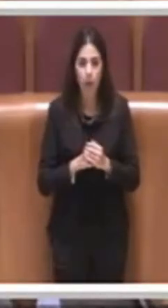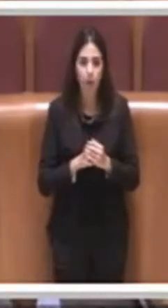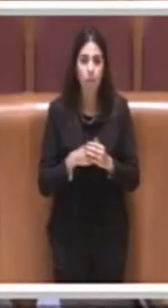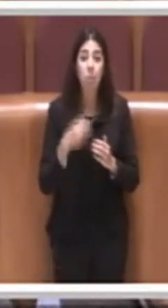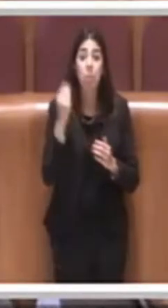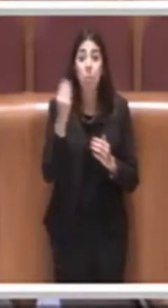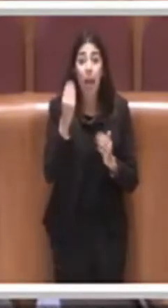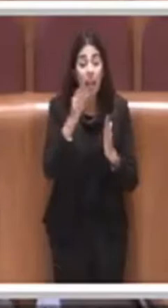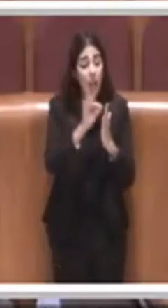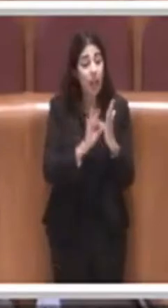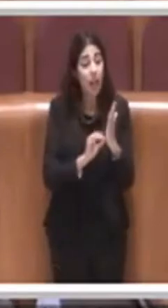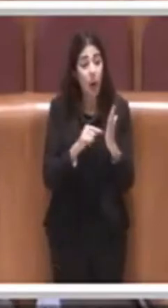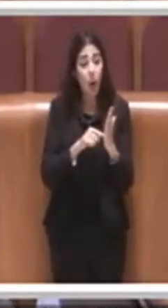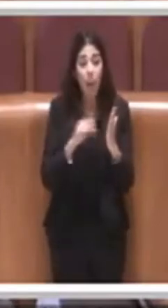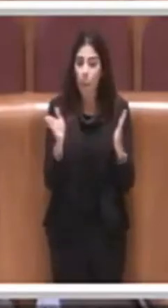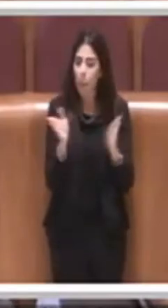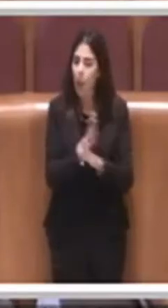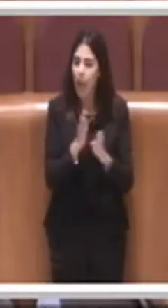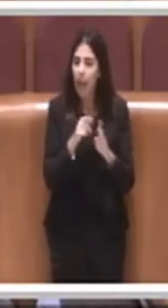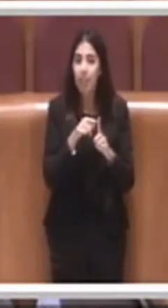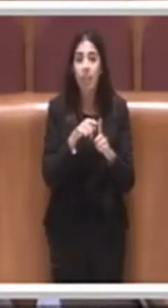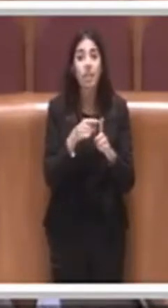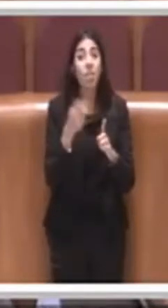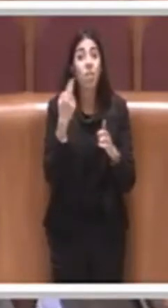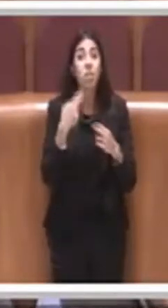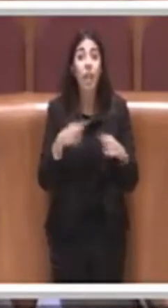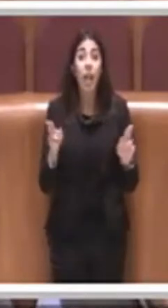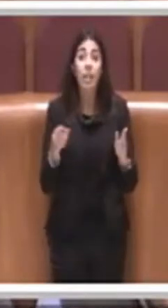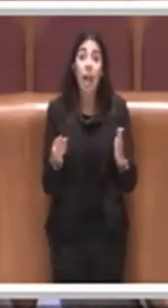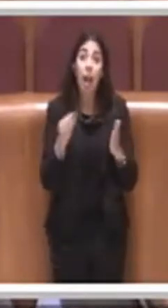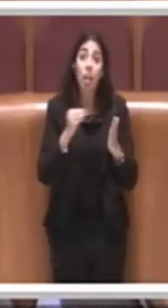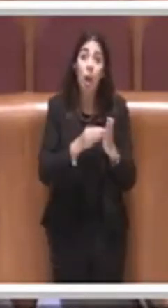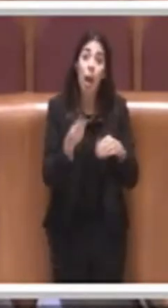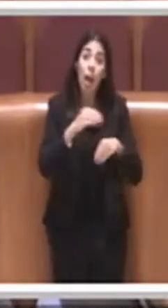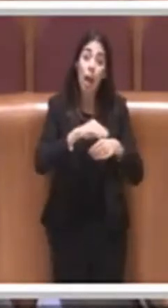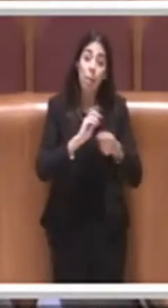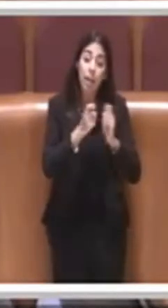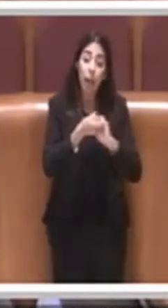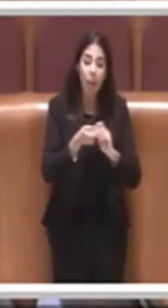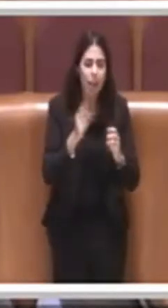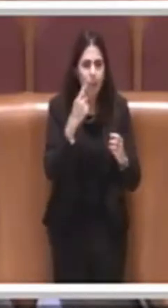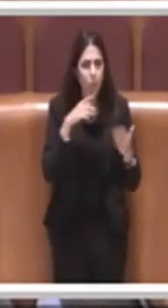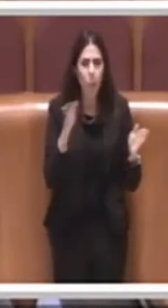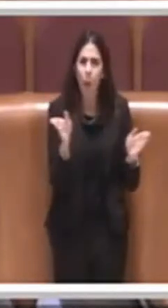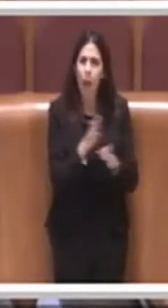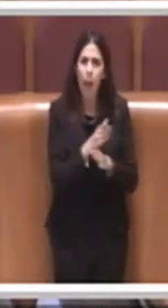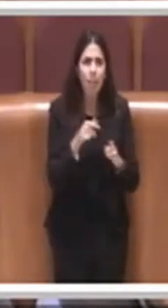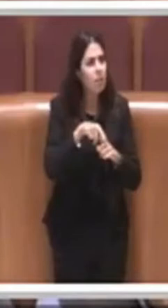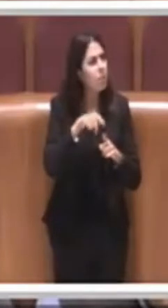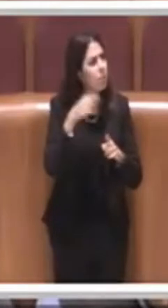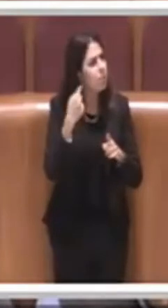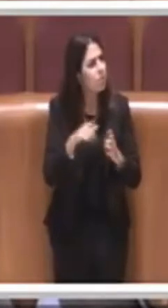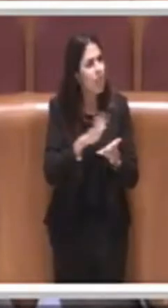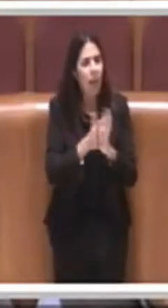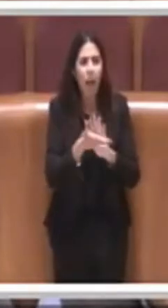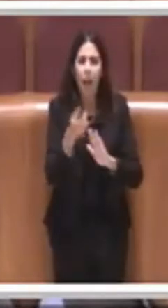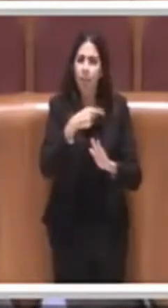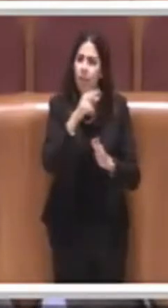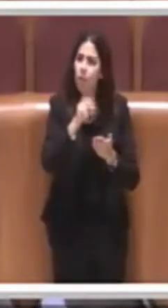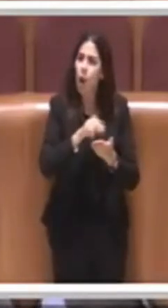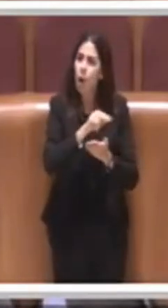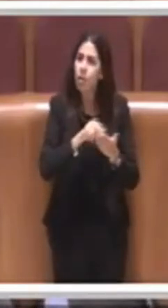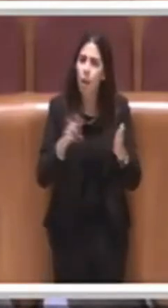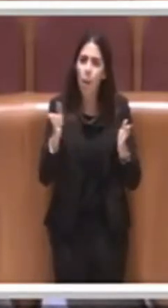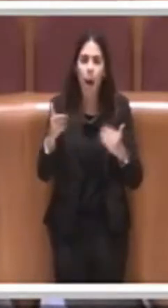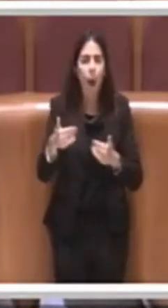sia vietato apportare emendamenti di qualsiasi tipo agli atti che votiamo in aula. Non c'è scritto da